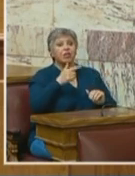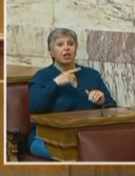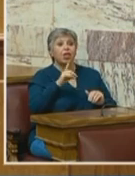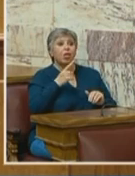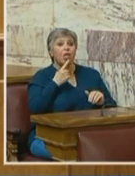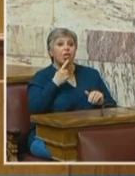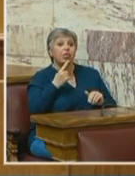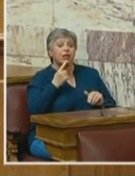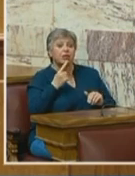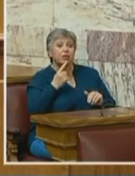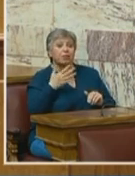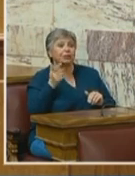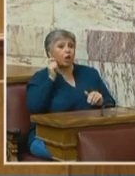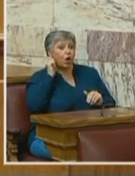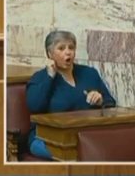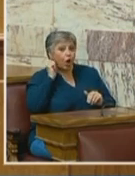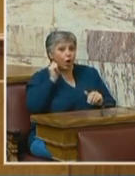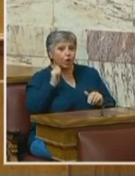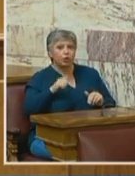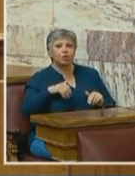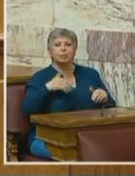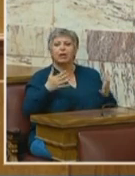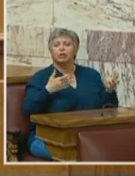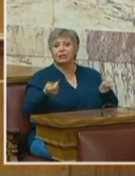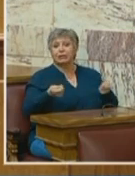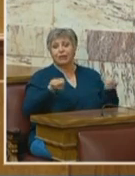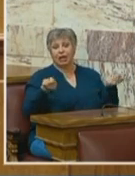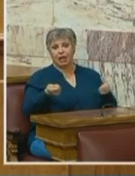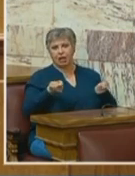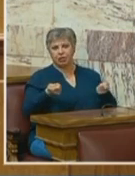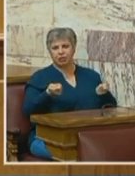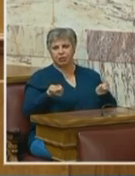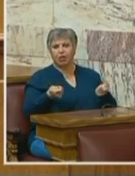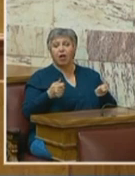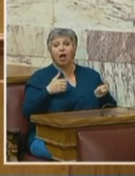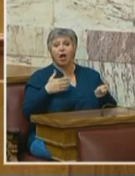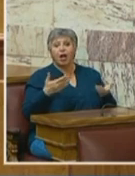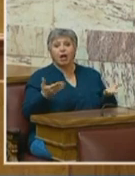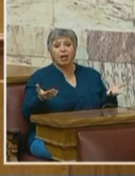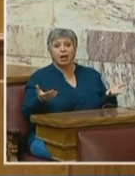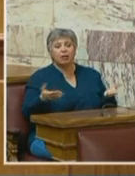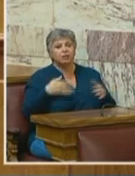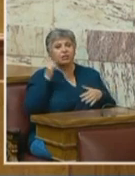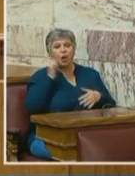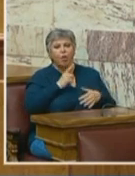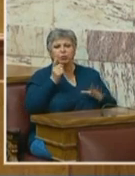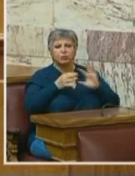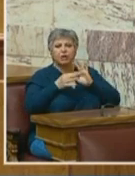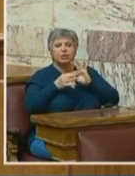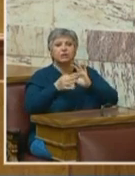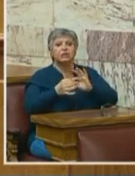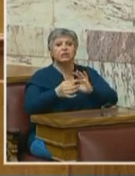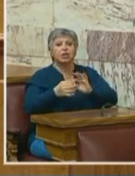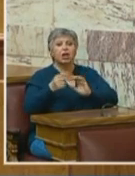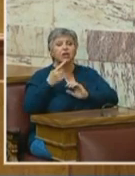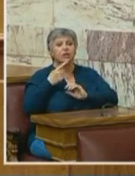είναι, ότι φυσικά θα την υλοποιήσετε γιατί εσείς την ψηφίσατε. Και είναι ακόμα μεγαλύτερο ψέμα η δήθεν καθαρή